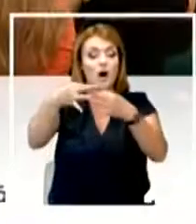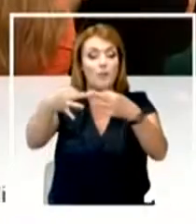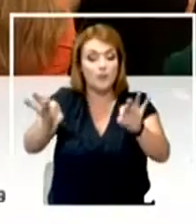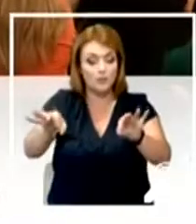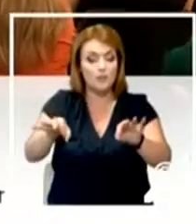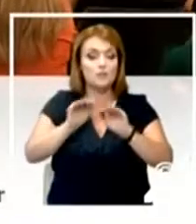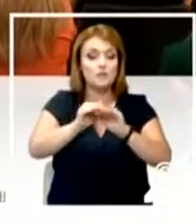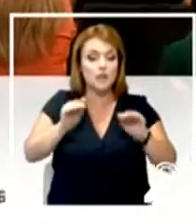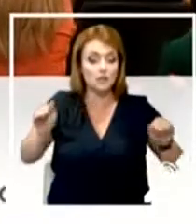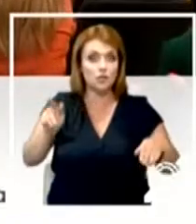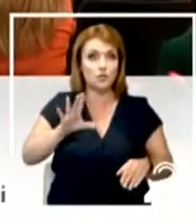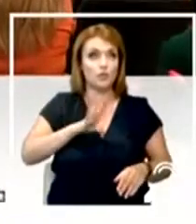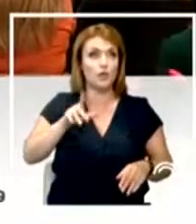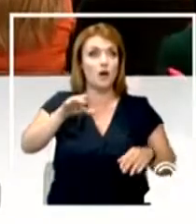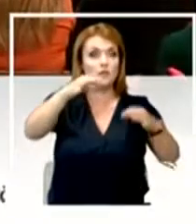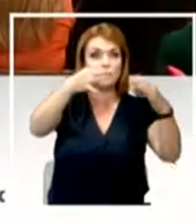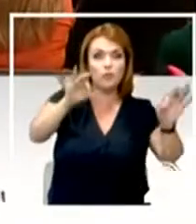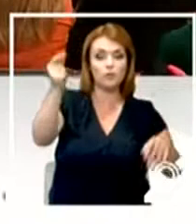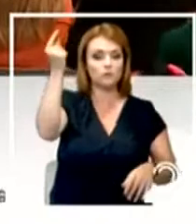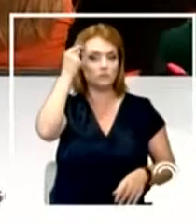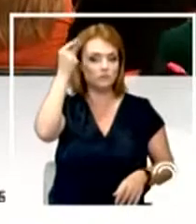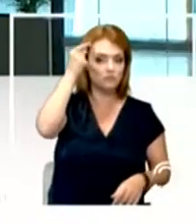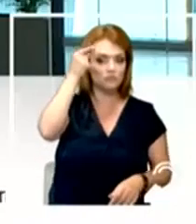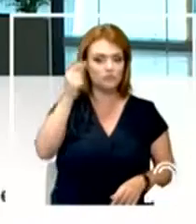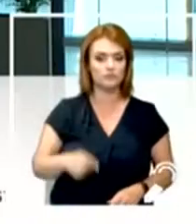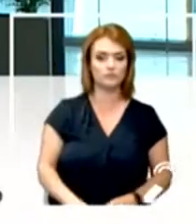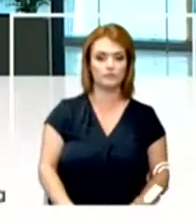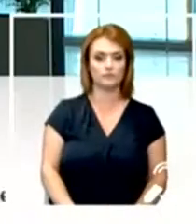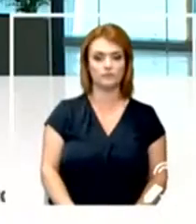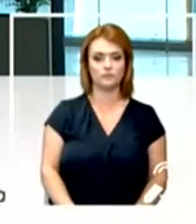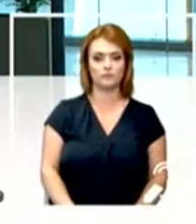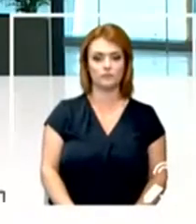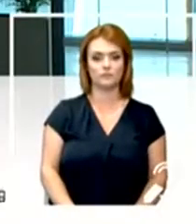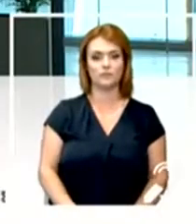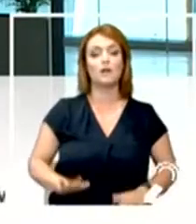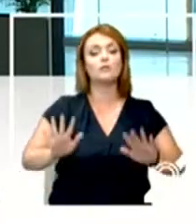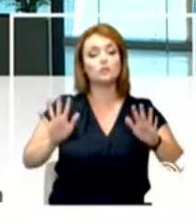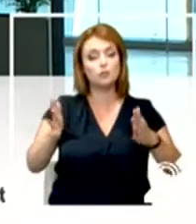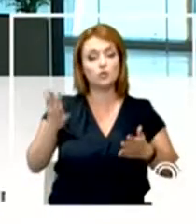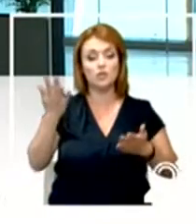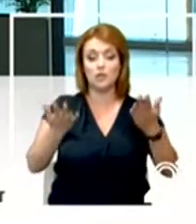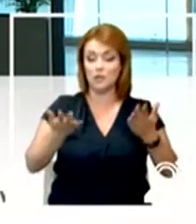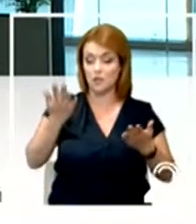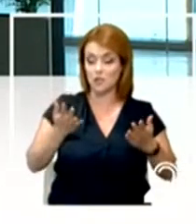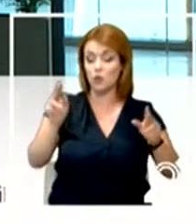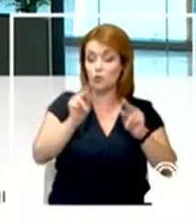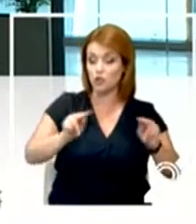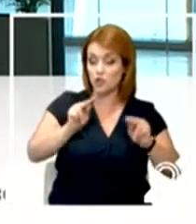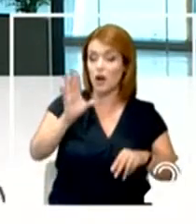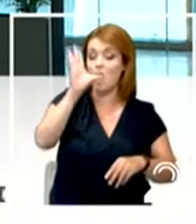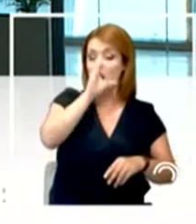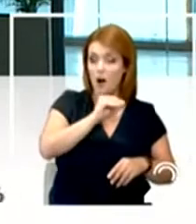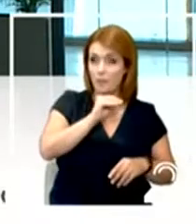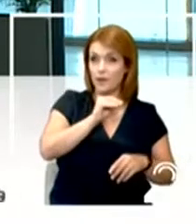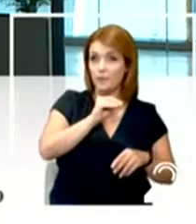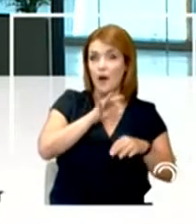în acțiuni și să aibă o gândire mai amplă asupra lucrurilor. În cazul în care un învățător este competent să facă niște schimbări